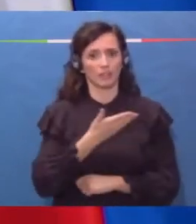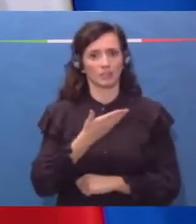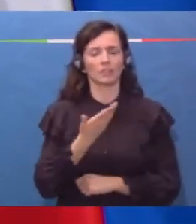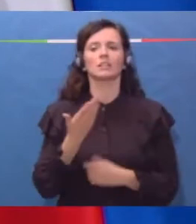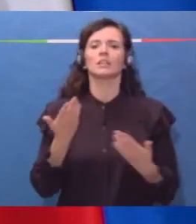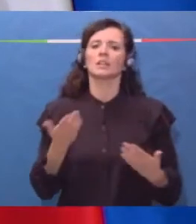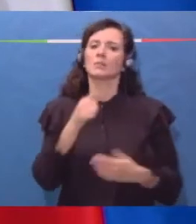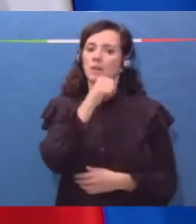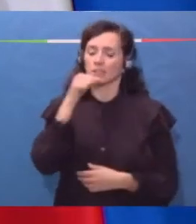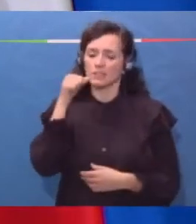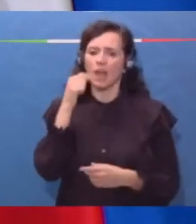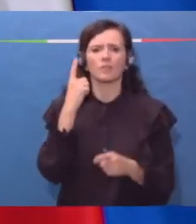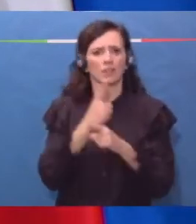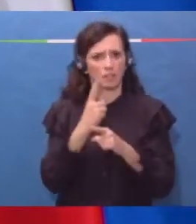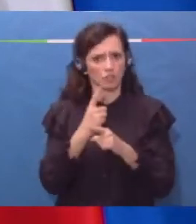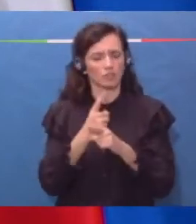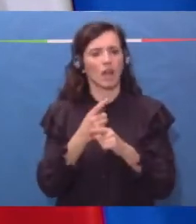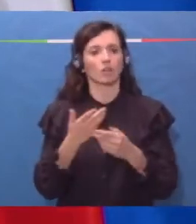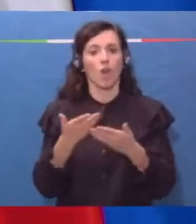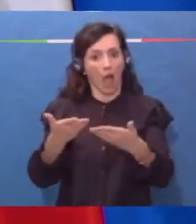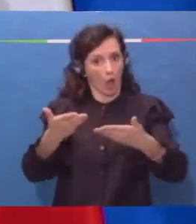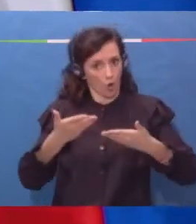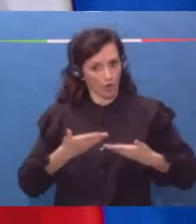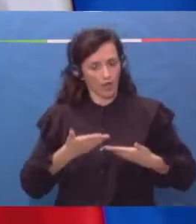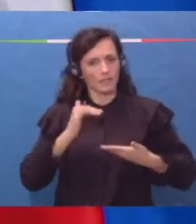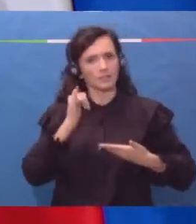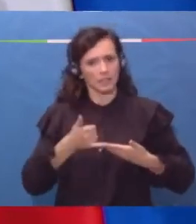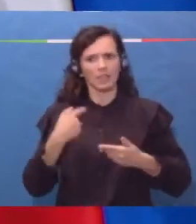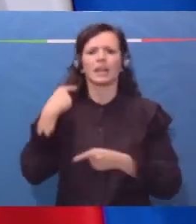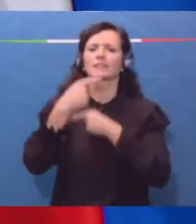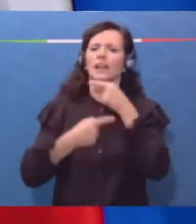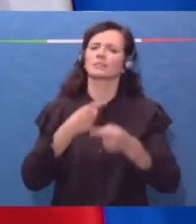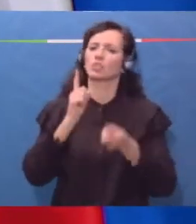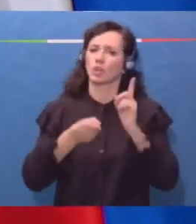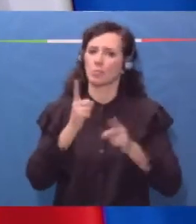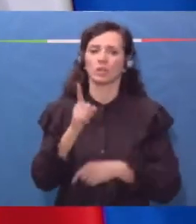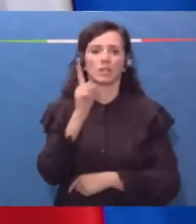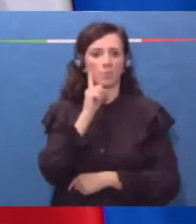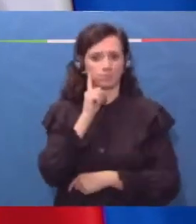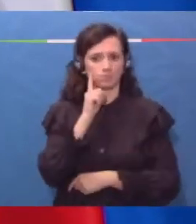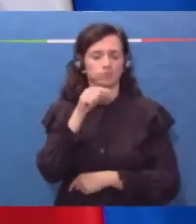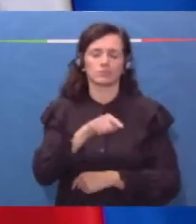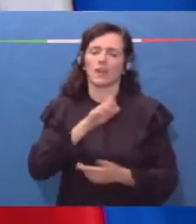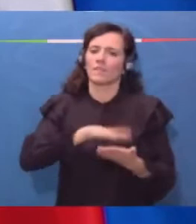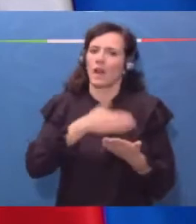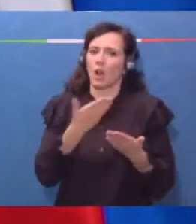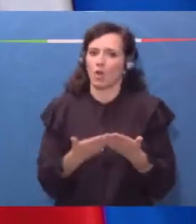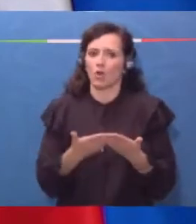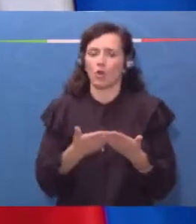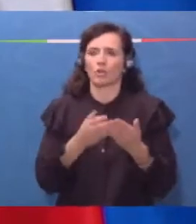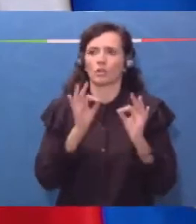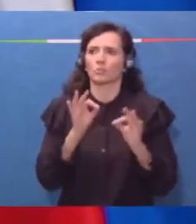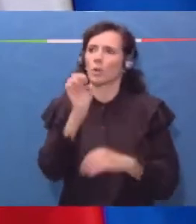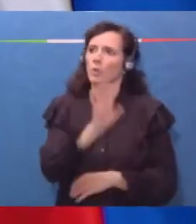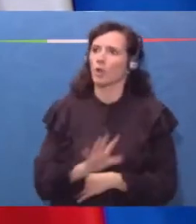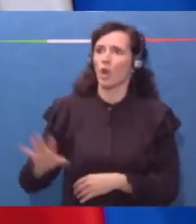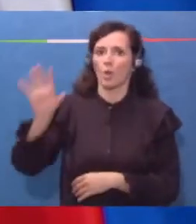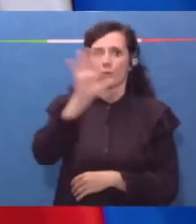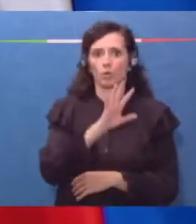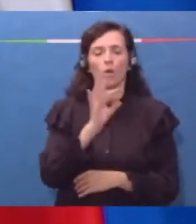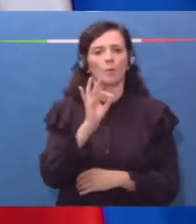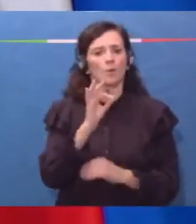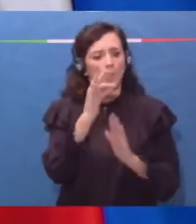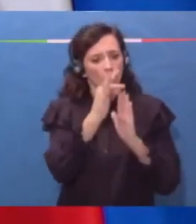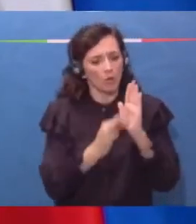mantenere l'accoglienza e la tradizione di accoglienza politica, che è parte integrante dei valori dell'Europa, l'asilo